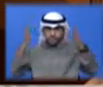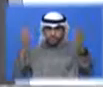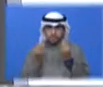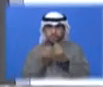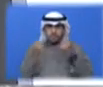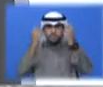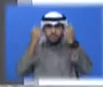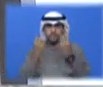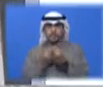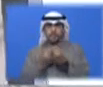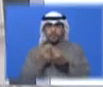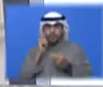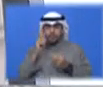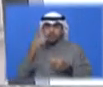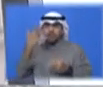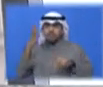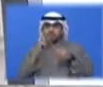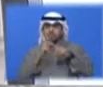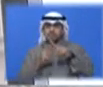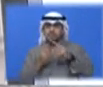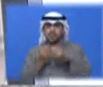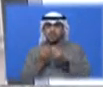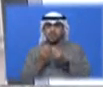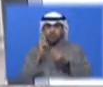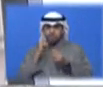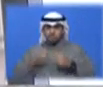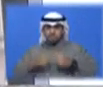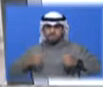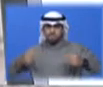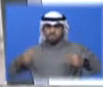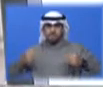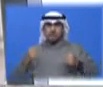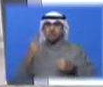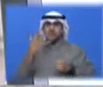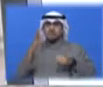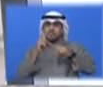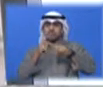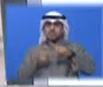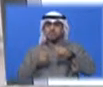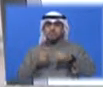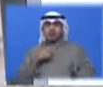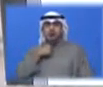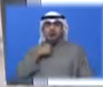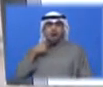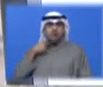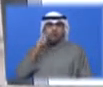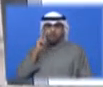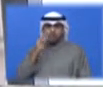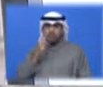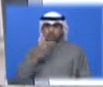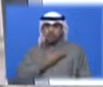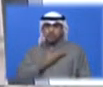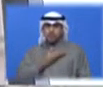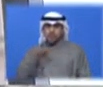بذهنهم. 50% نسبة زيادة الوزن للفئة العمرية ما بين 13 عاماً و